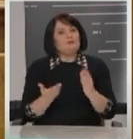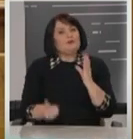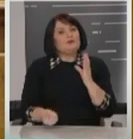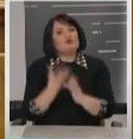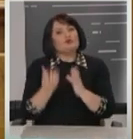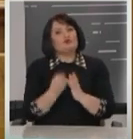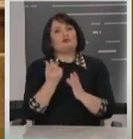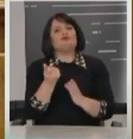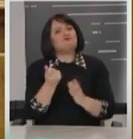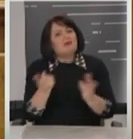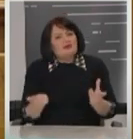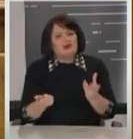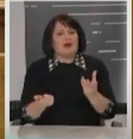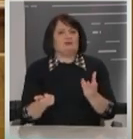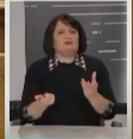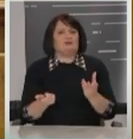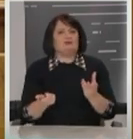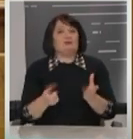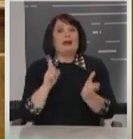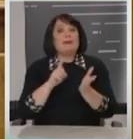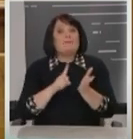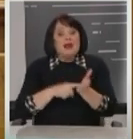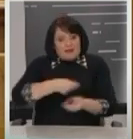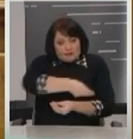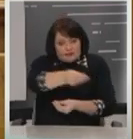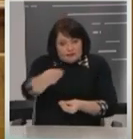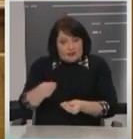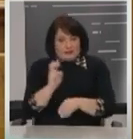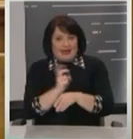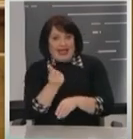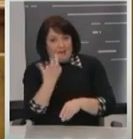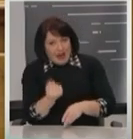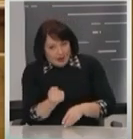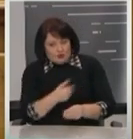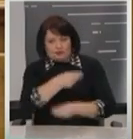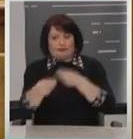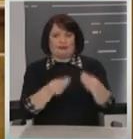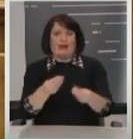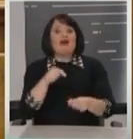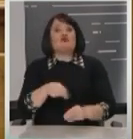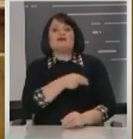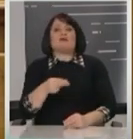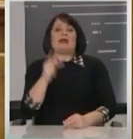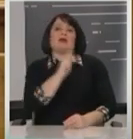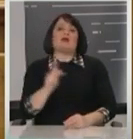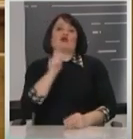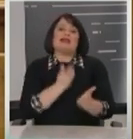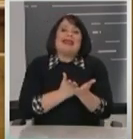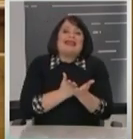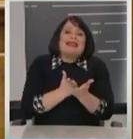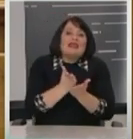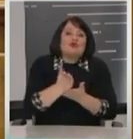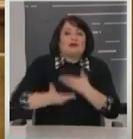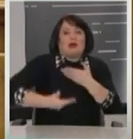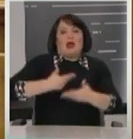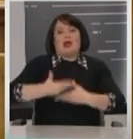πλούτου πρέπει να συμβαδίζει με την αδιανομή, διότι έτσι εμπεδώνεται η κοινωνική δικαιοσύνη και η αλληλεγγύη. Έτσι